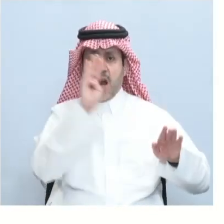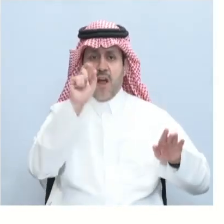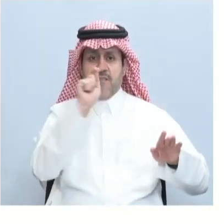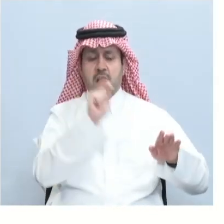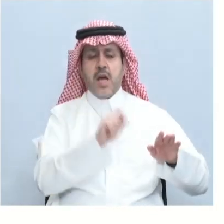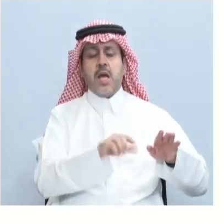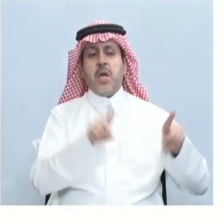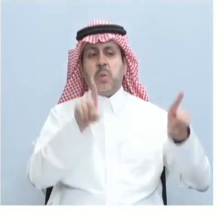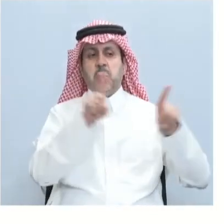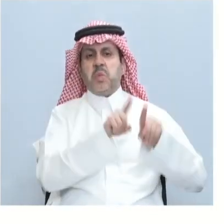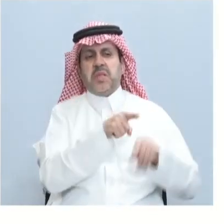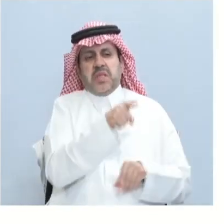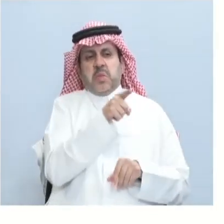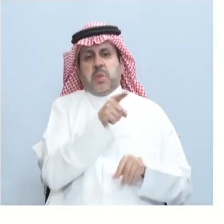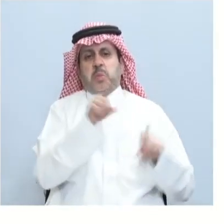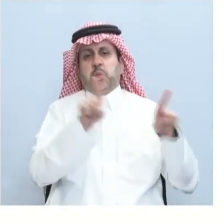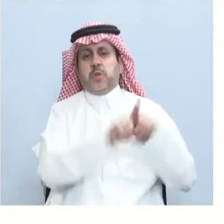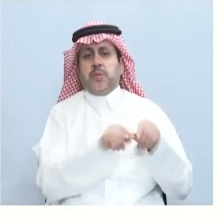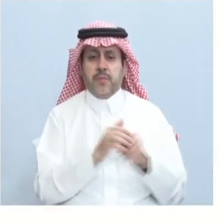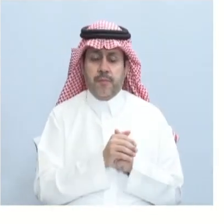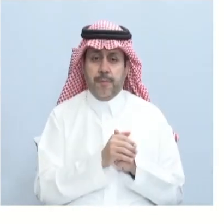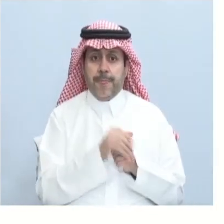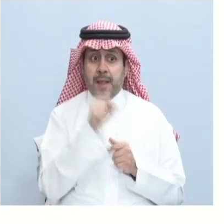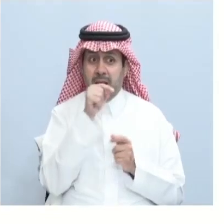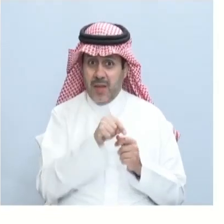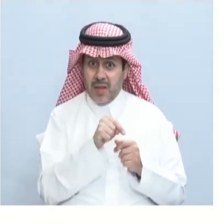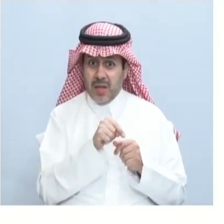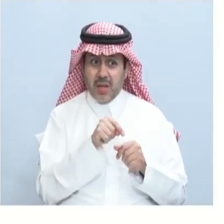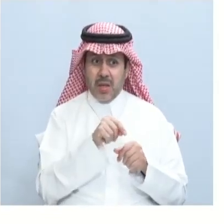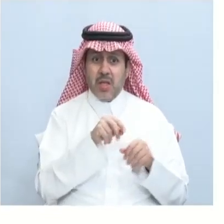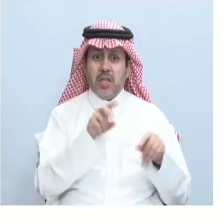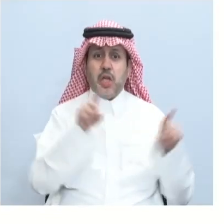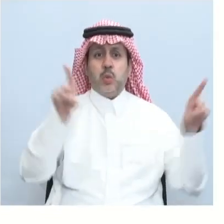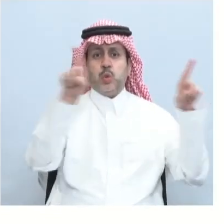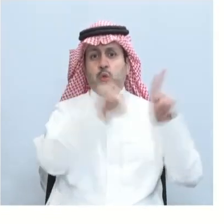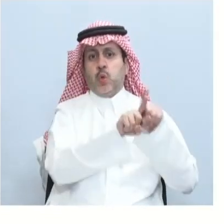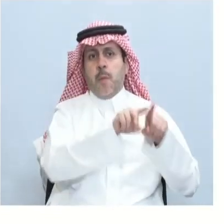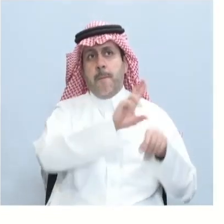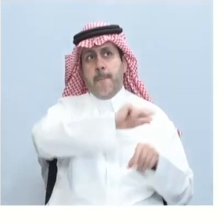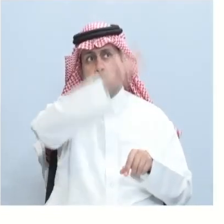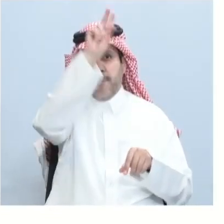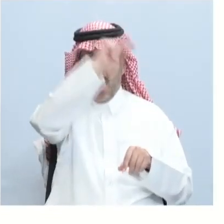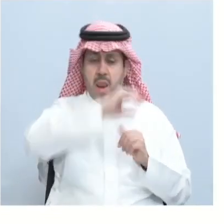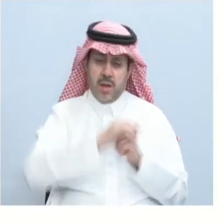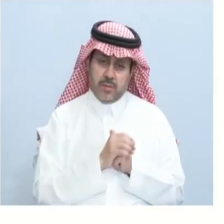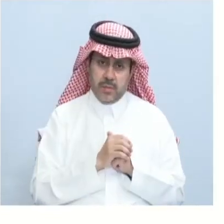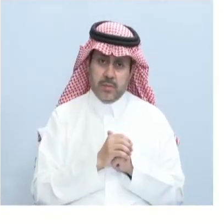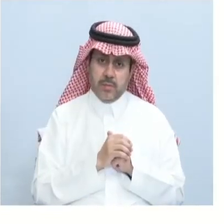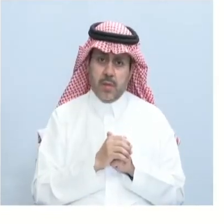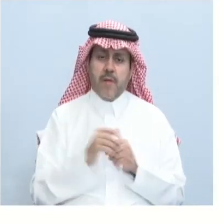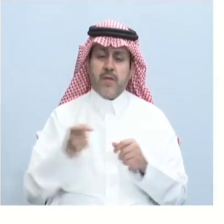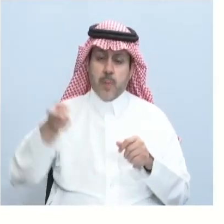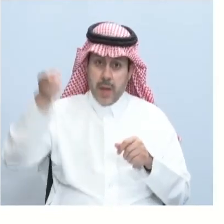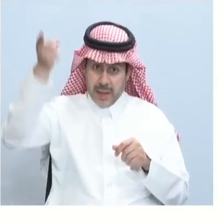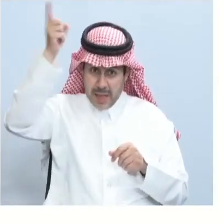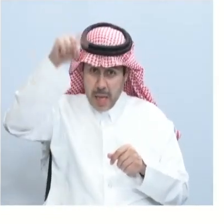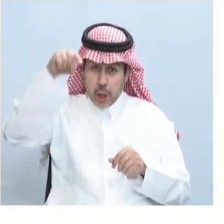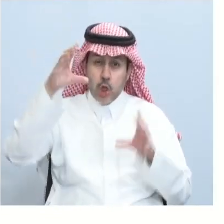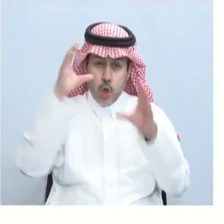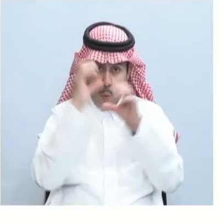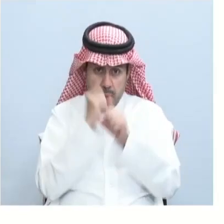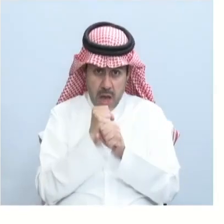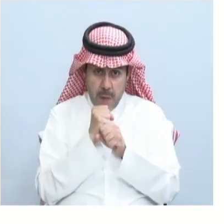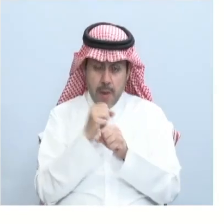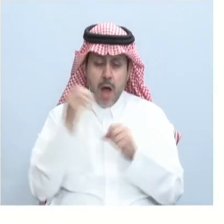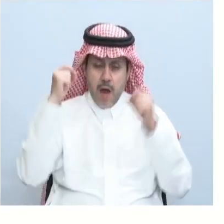قال الله عز وجل الذين اتخذوا مع الله شريكا في عبادته فسوف يعلمون ما يلقون من